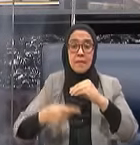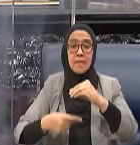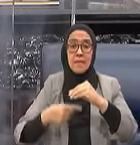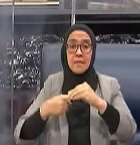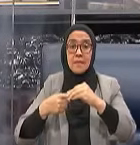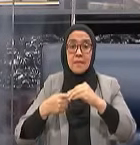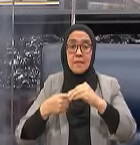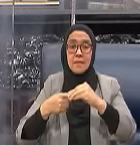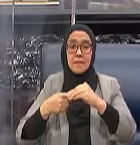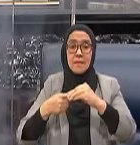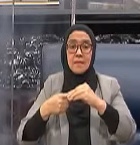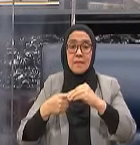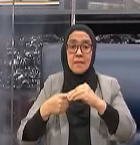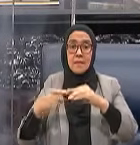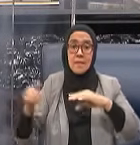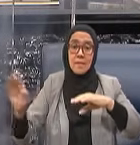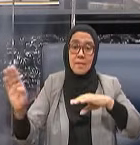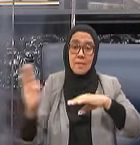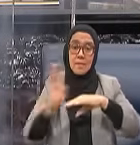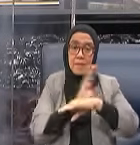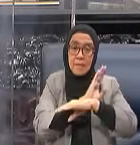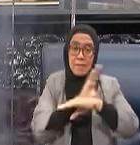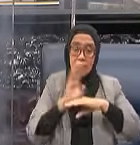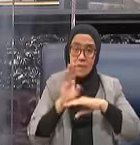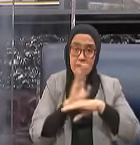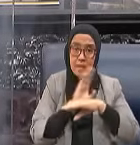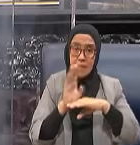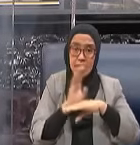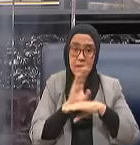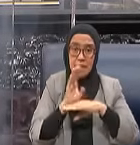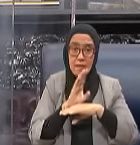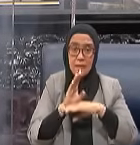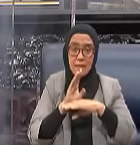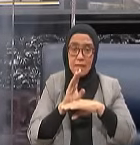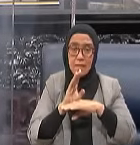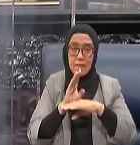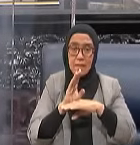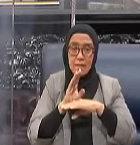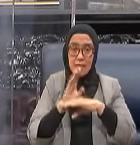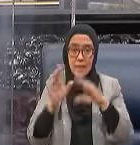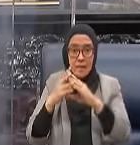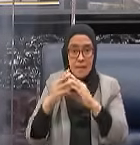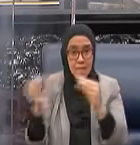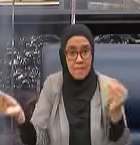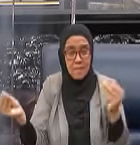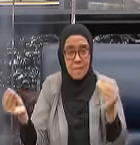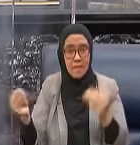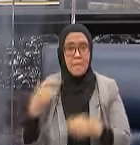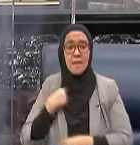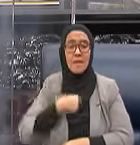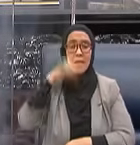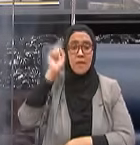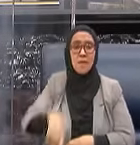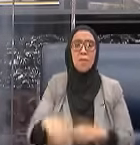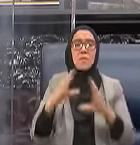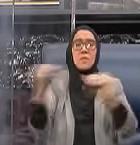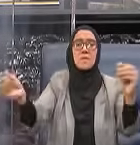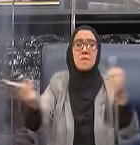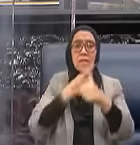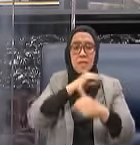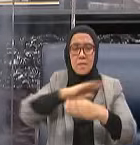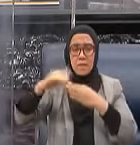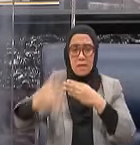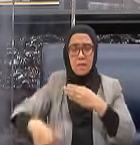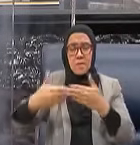kupu-kupu musuh serta menentu kita perlu kapal ini enggak saya kan dulu ini sebelum kita